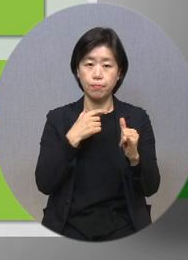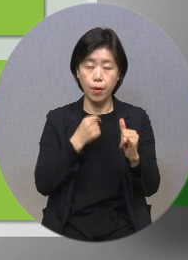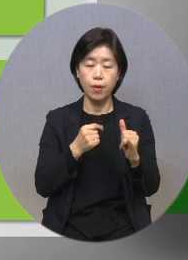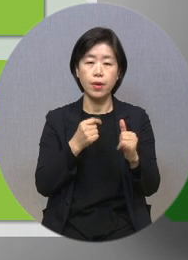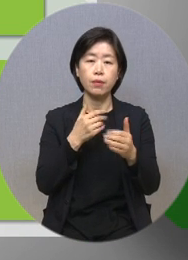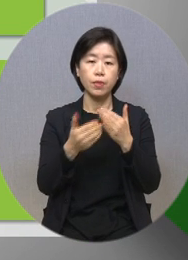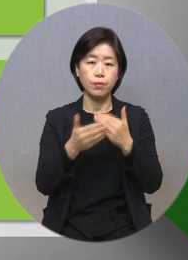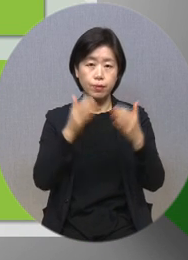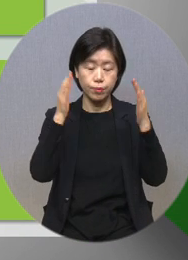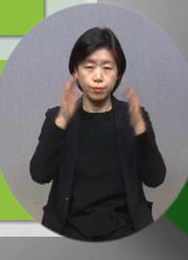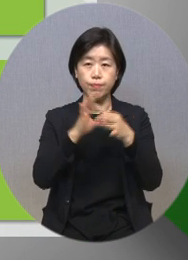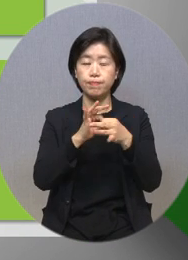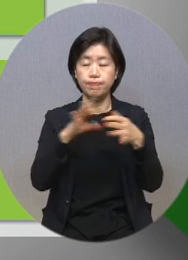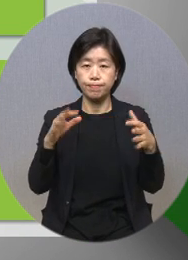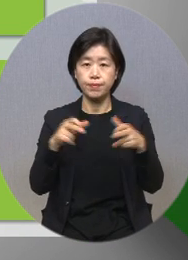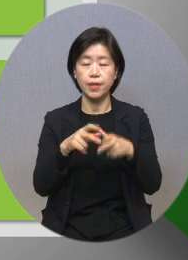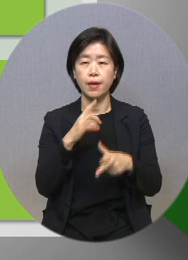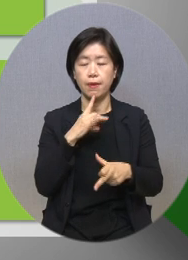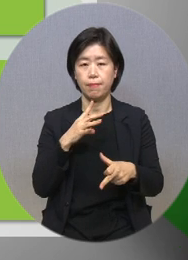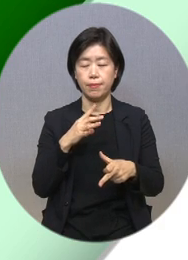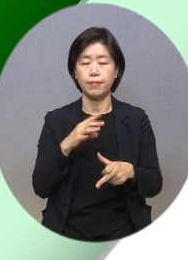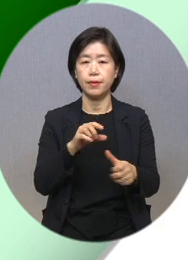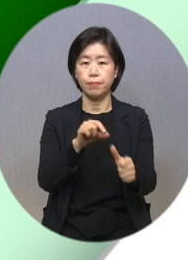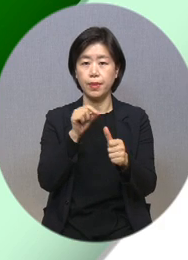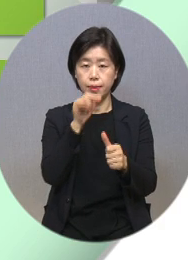채용하며 담당지사는 충남지사입니다.